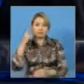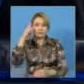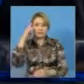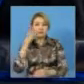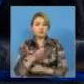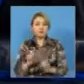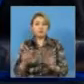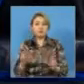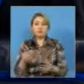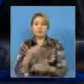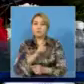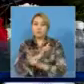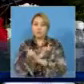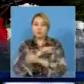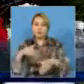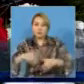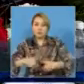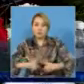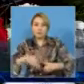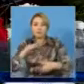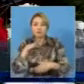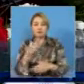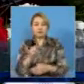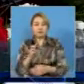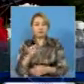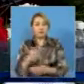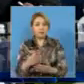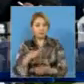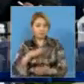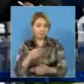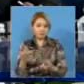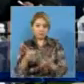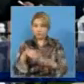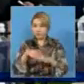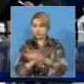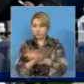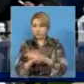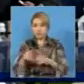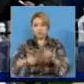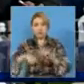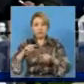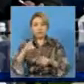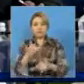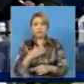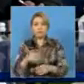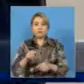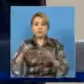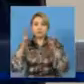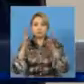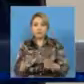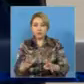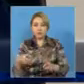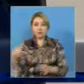и тех, кто погиб от голода в годы коллективизации, либо был вынужден покинуть свою родину. Эта беда постигла